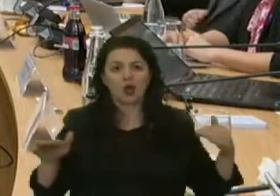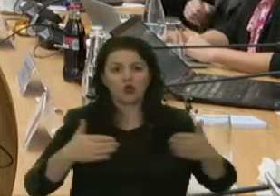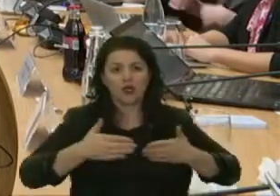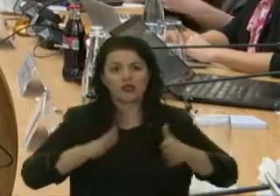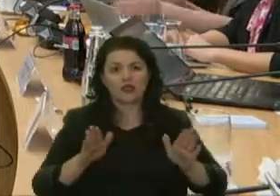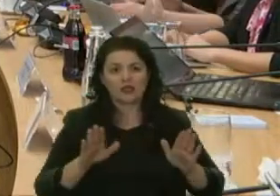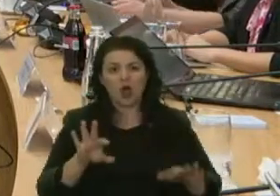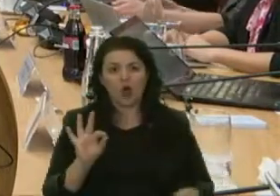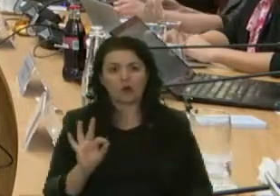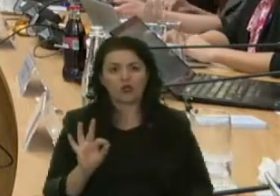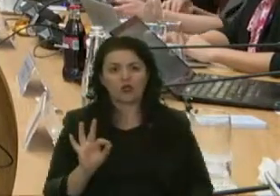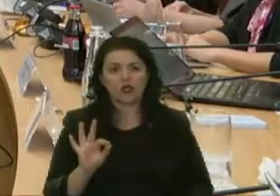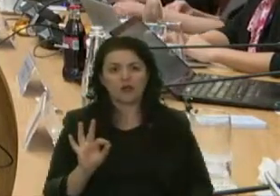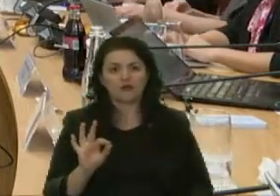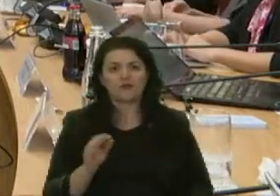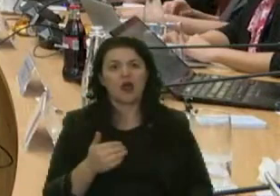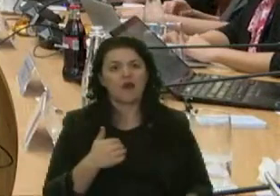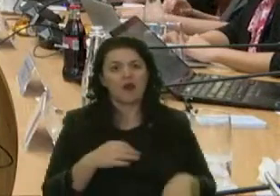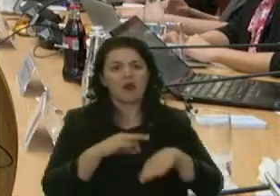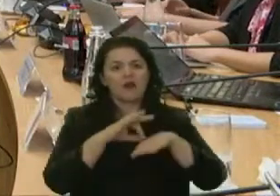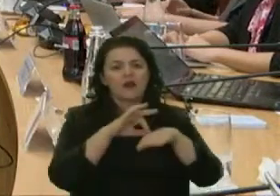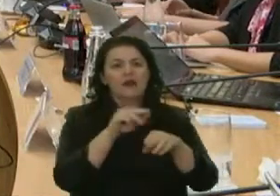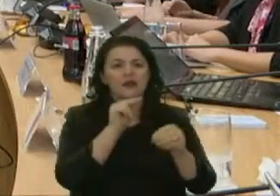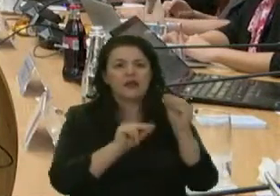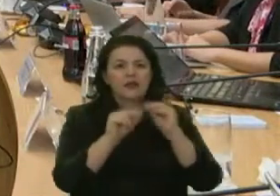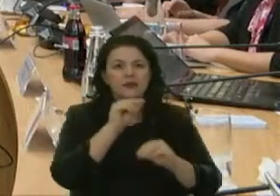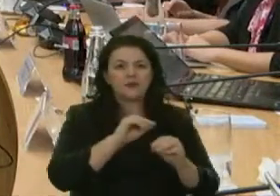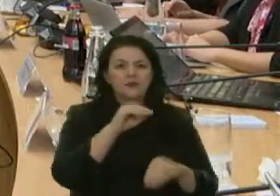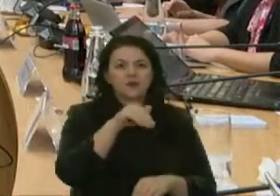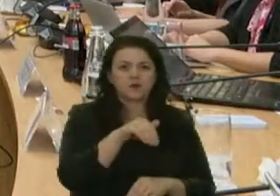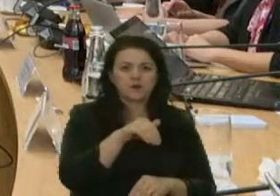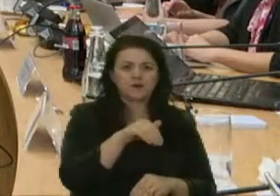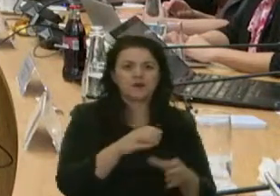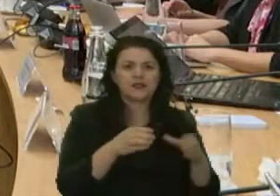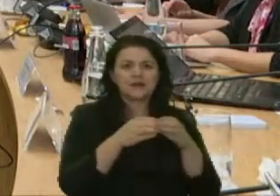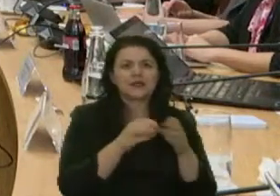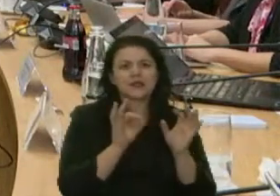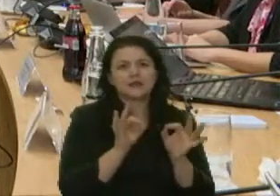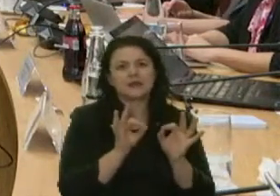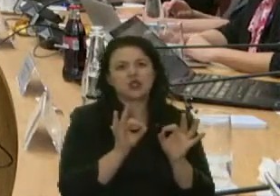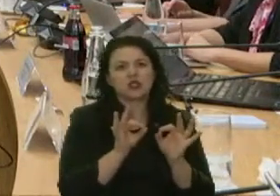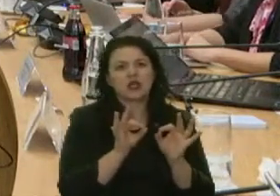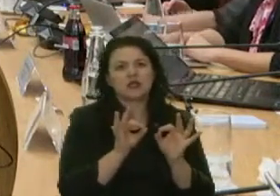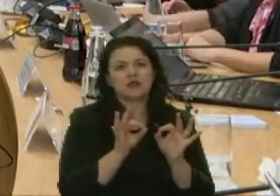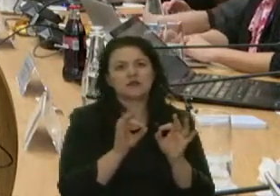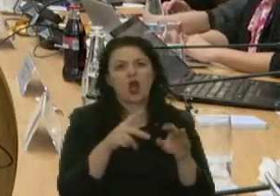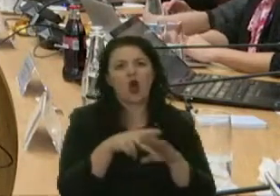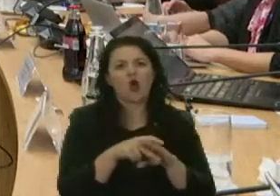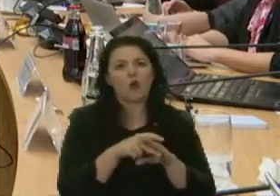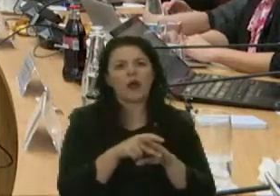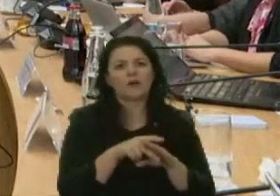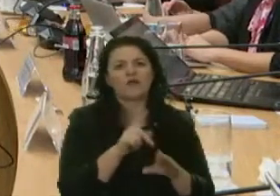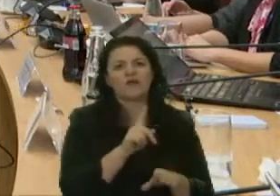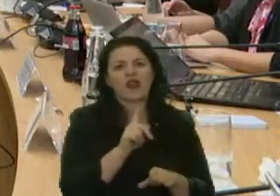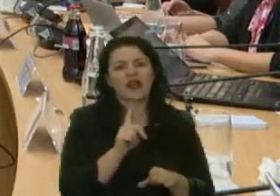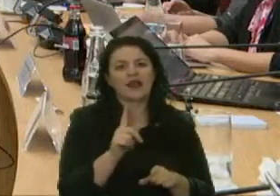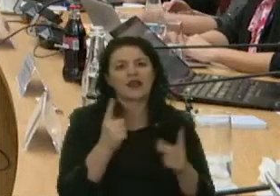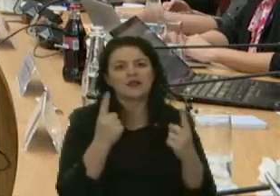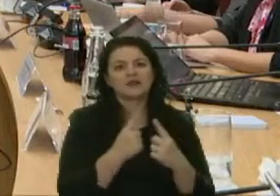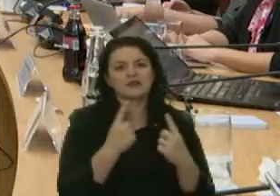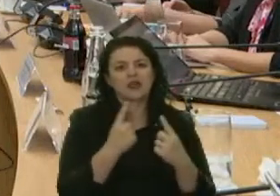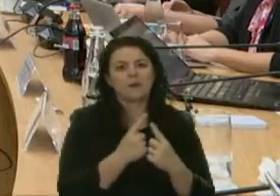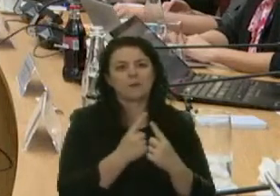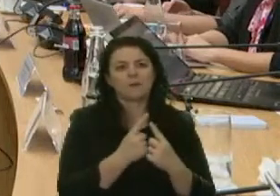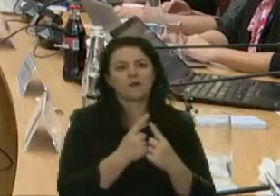toate opțiunile Da avem pe linia asociației municipiilor din România unde avem departament special care se ocupă în fiecare săptămână zi din lună